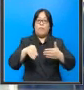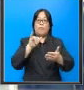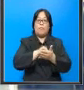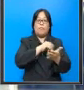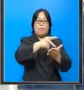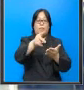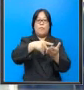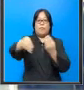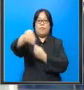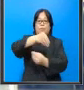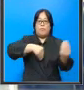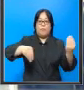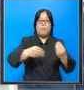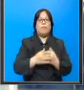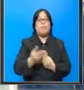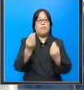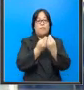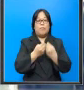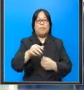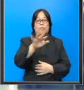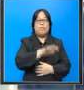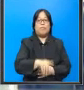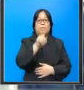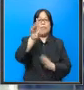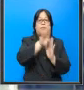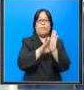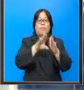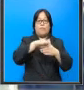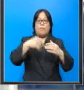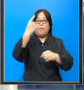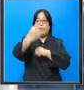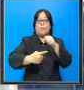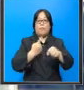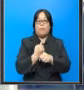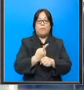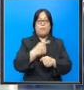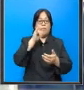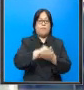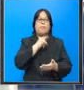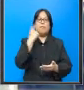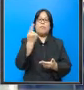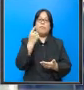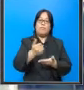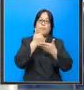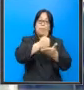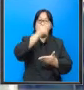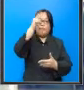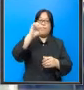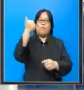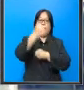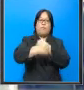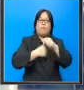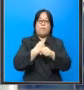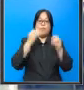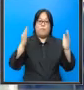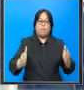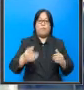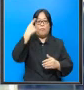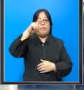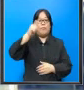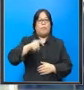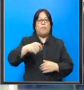tahun ogah perancangan pihak kementerian dan khususnya Dewa mereka lumpuh untuk mengendalikan